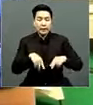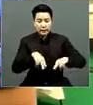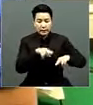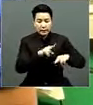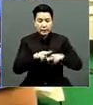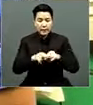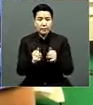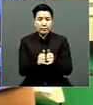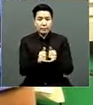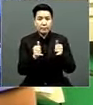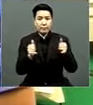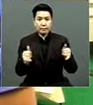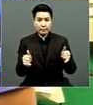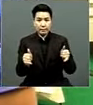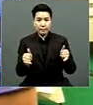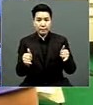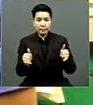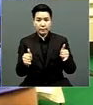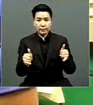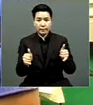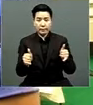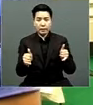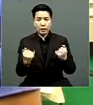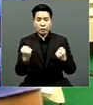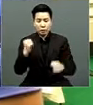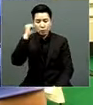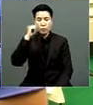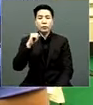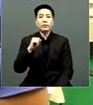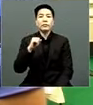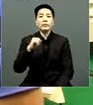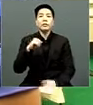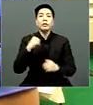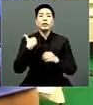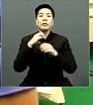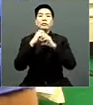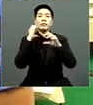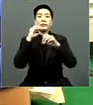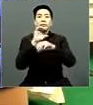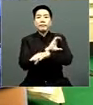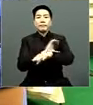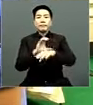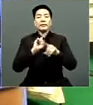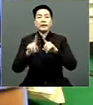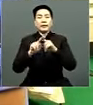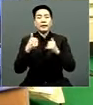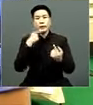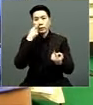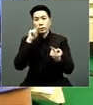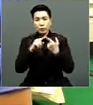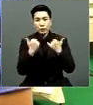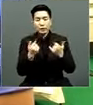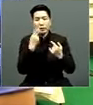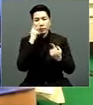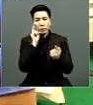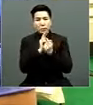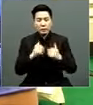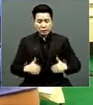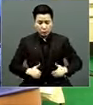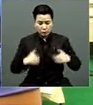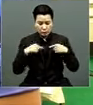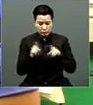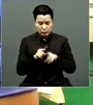เว้นระยะห่างบริเวณตามรถสาธารณะแล้วก็รถไฟฟ้าอย่างเงี้ยครับพบว่าเมื่อมีการใช้ชีวิตปก